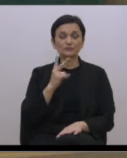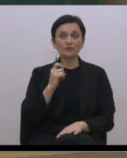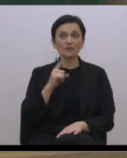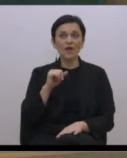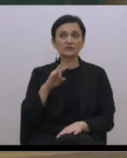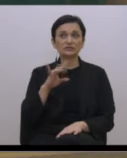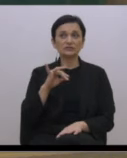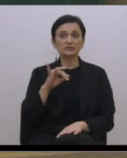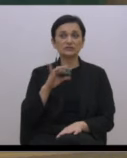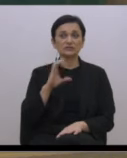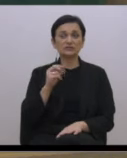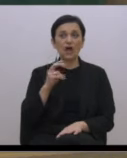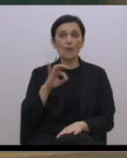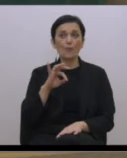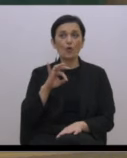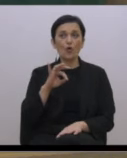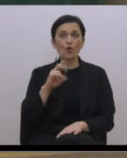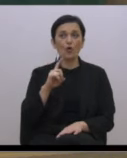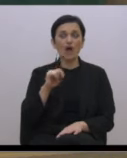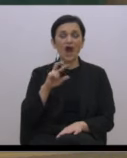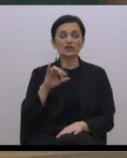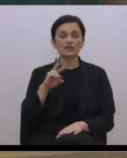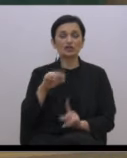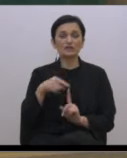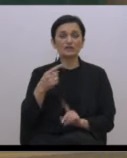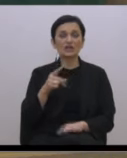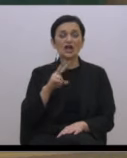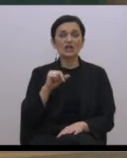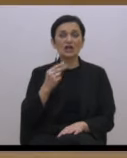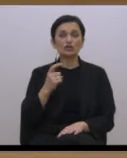კახიანი, ჰერმან საბო, დავით ხაჯიშვილი და შემდეგ მარიამ ლაშხელი.